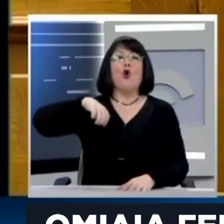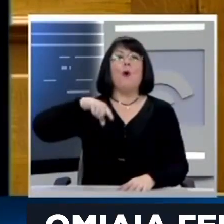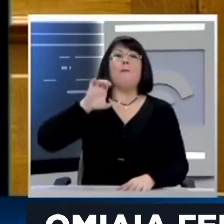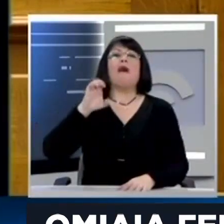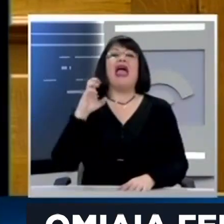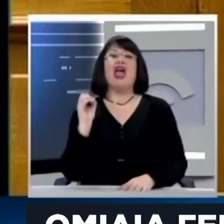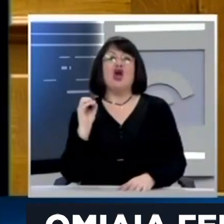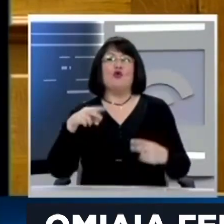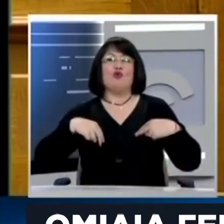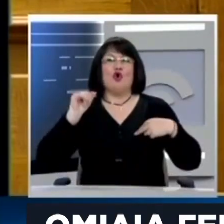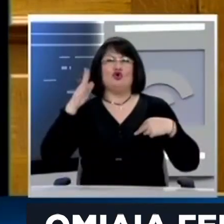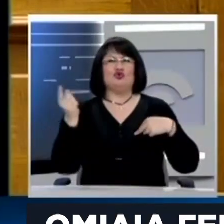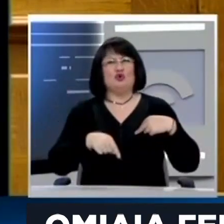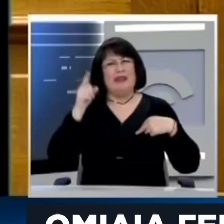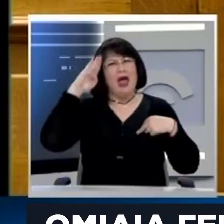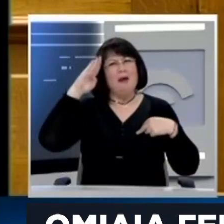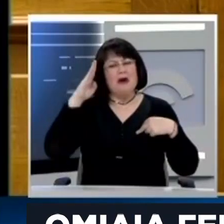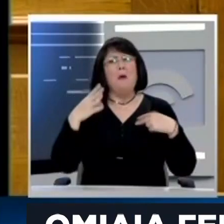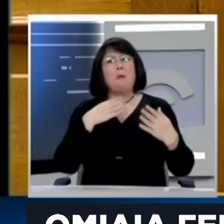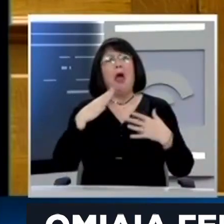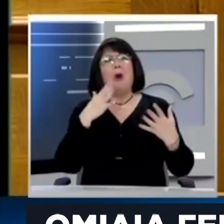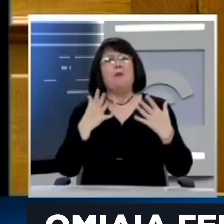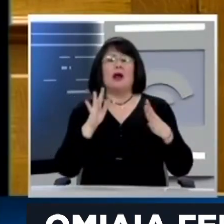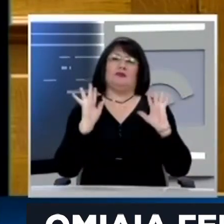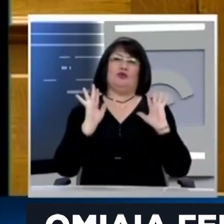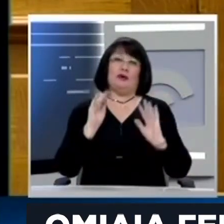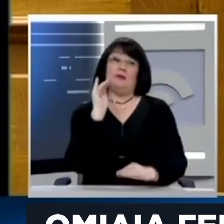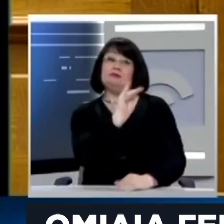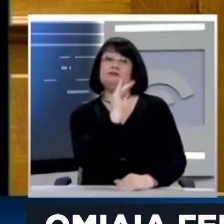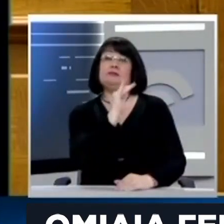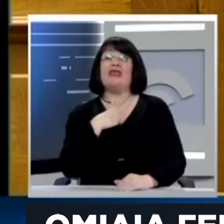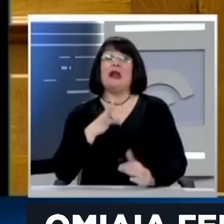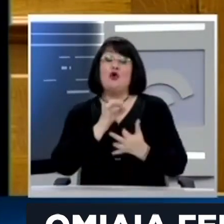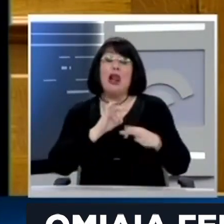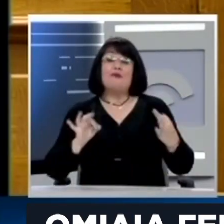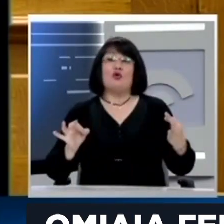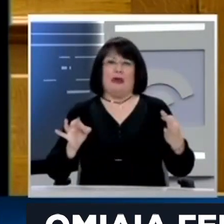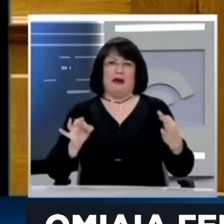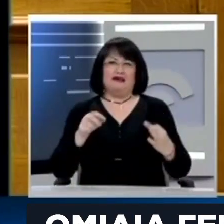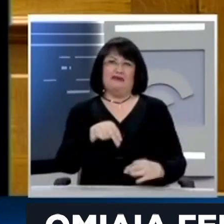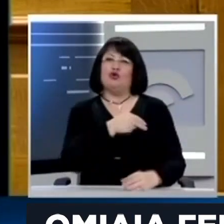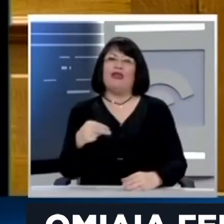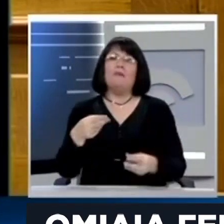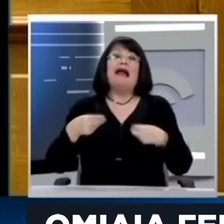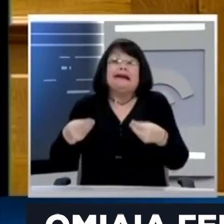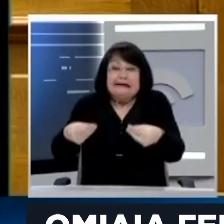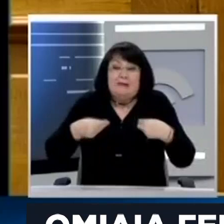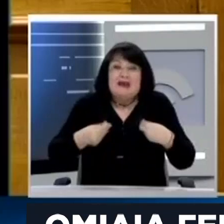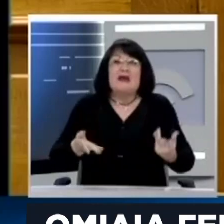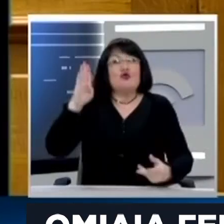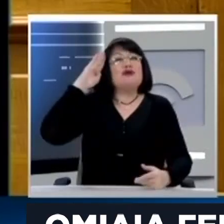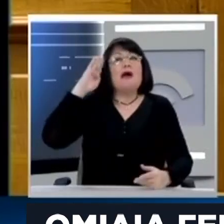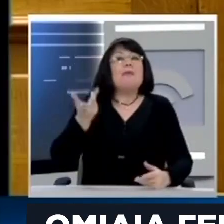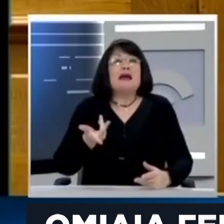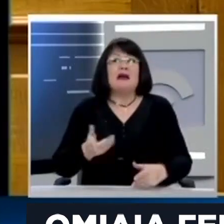και περιμένουμε αναλυτική ενημέρωση και θα επανέλθουμε στο θέμα αυτό. Εξάλλου όλα αυτά τα ζητήματα